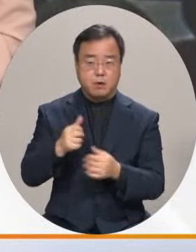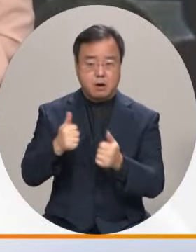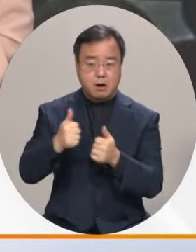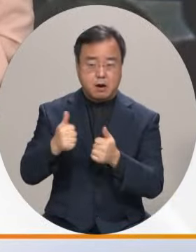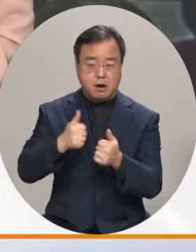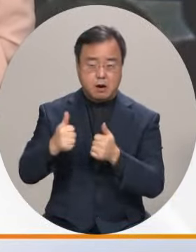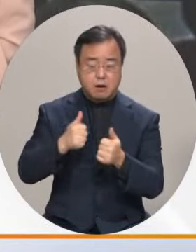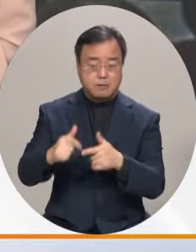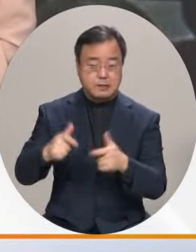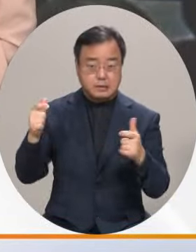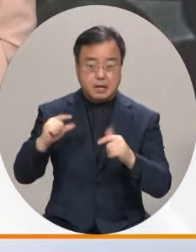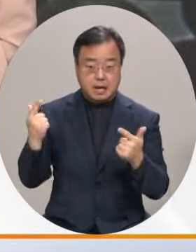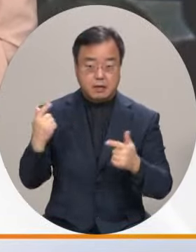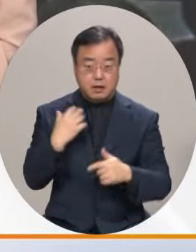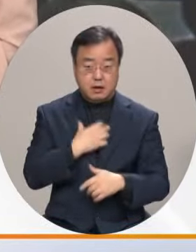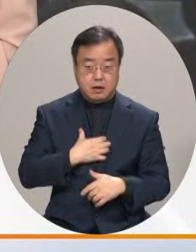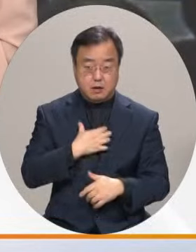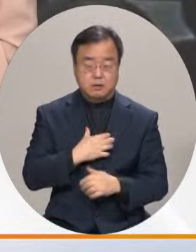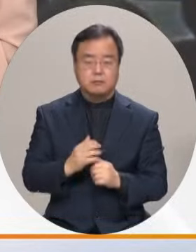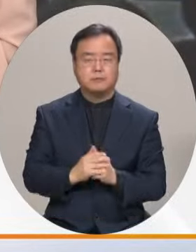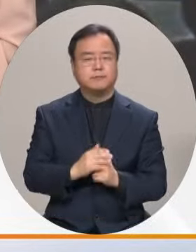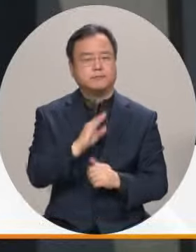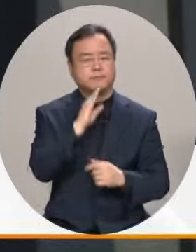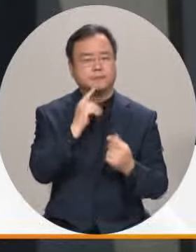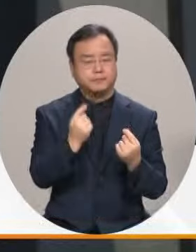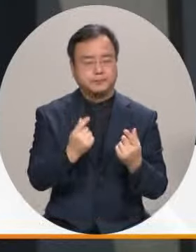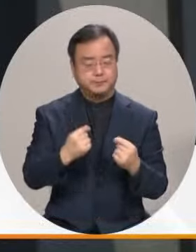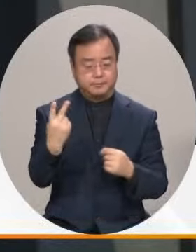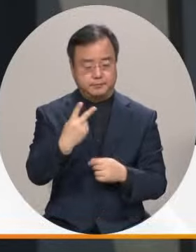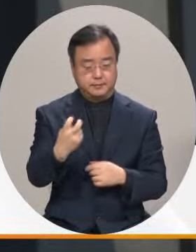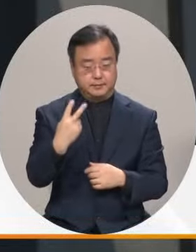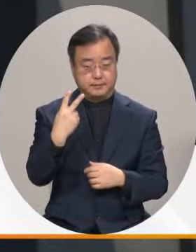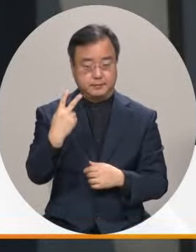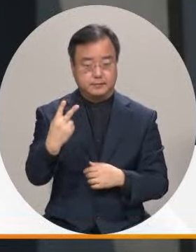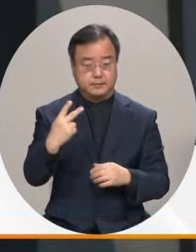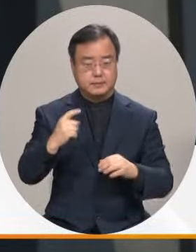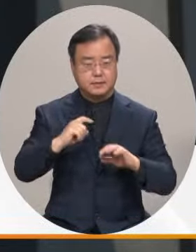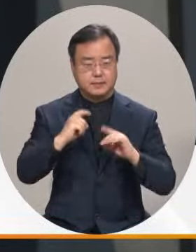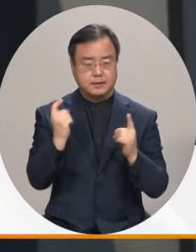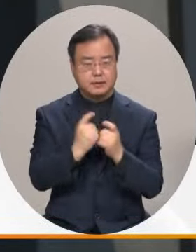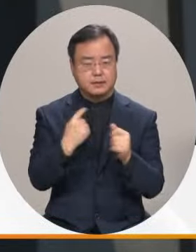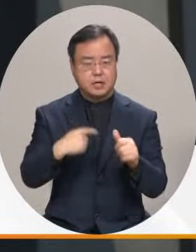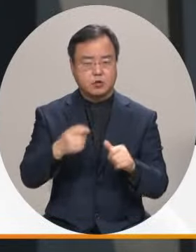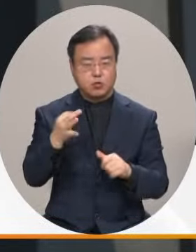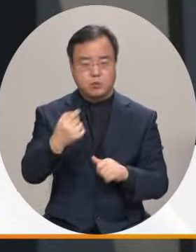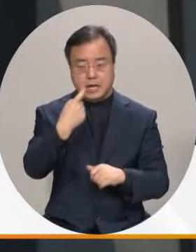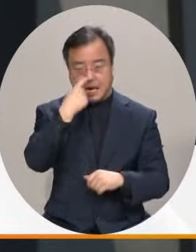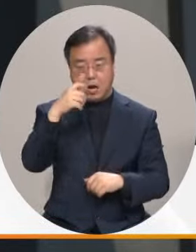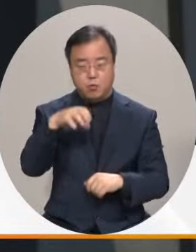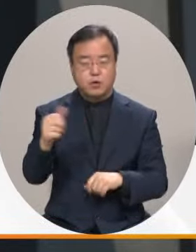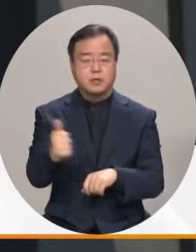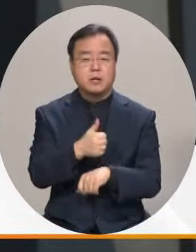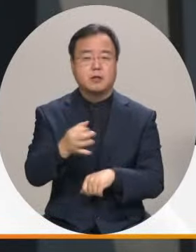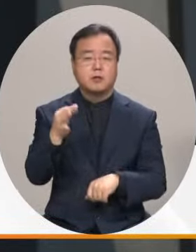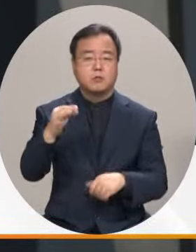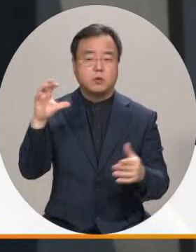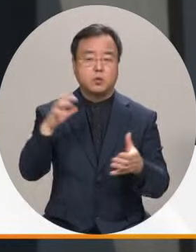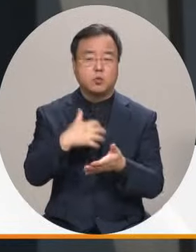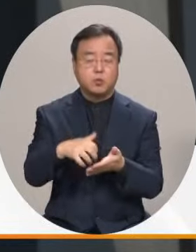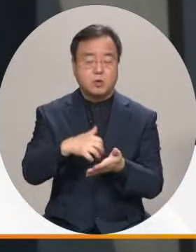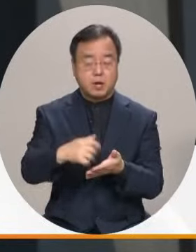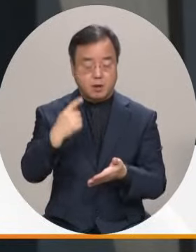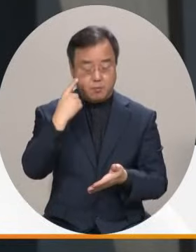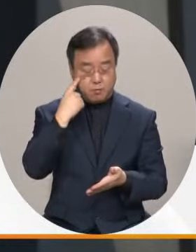나오고 있는게 사실이죠네 맞습니다 실제로 2022년 사교육비 통계를 보면이 자사고나 외고 진학을